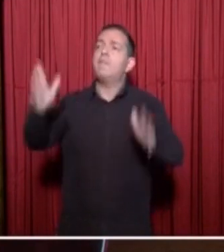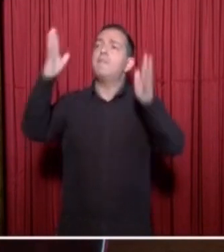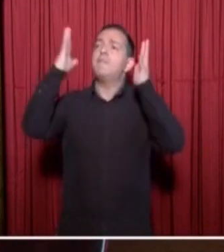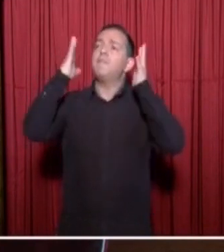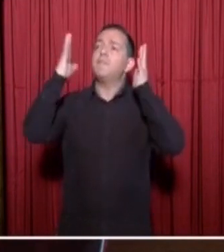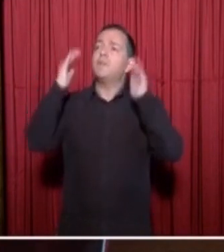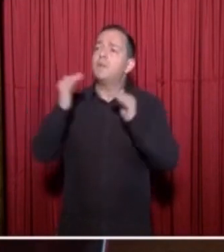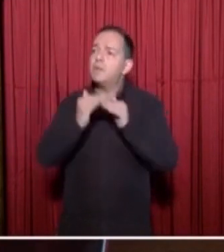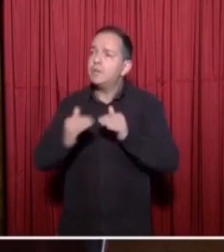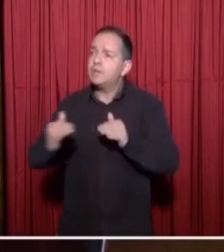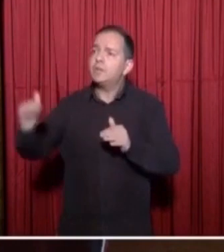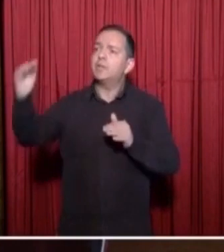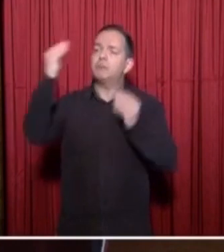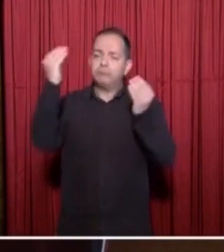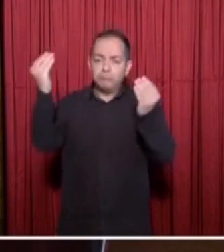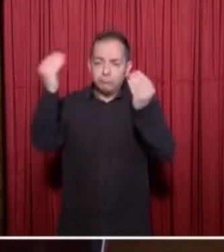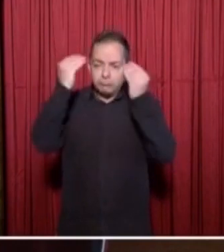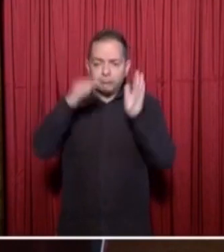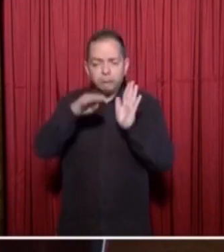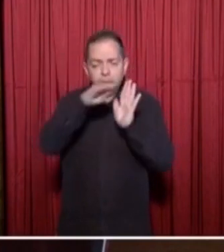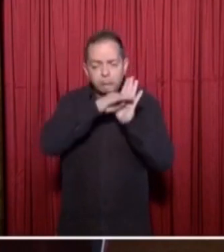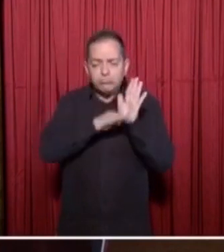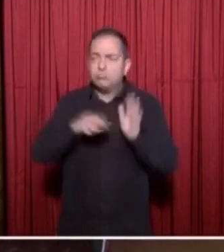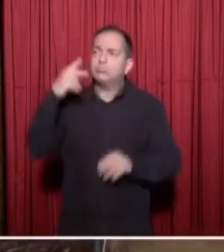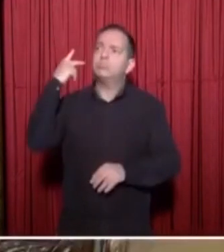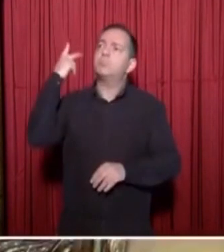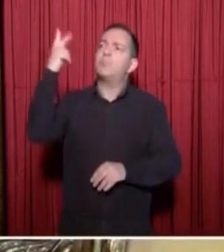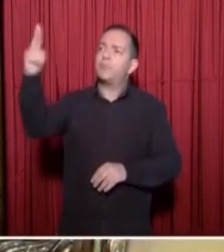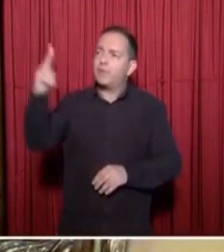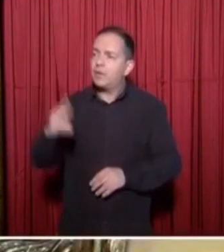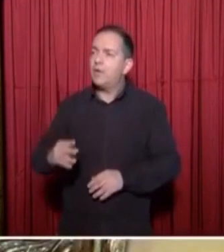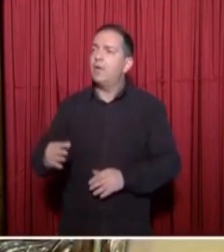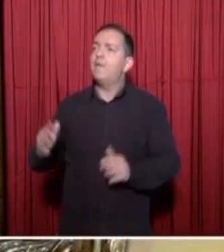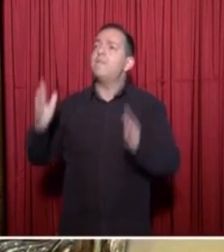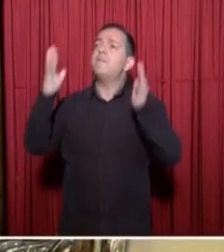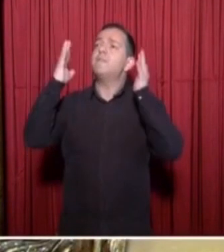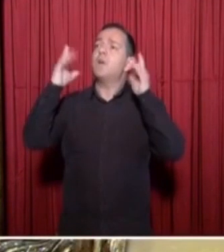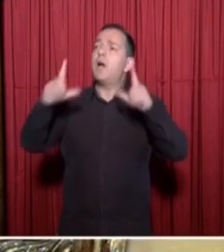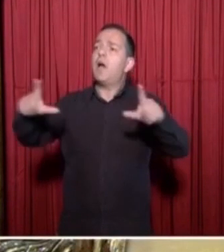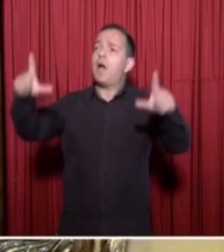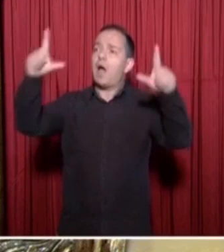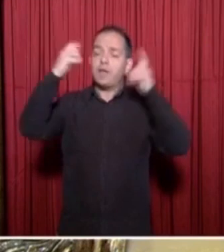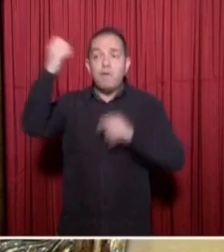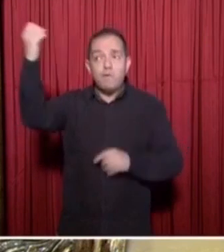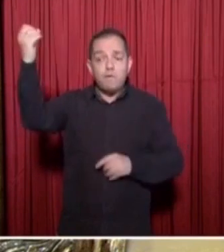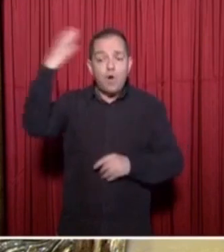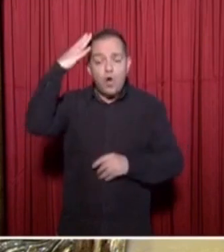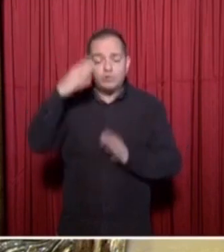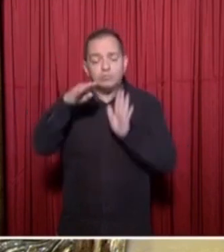σου. Ευλογητός η Δέσποτα συνέτησον με τα δικαιώματά σου. Ευλογητός η